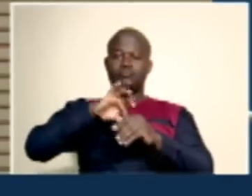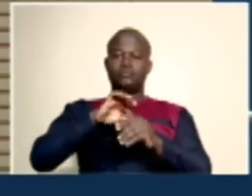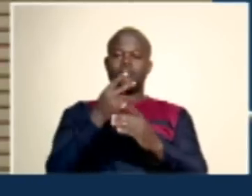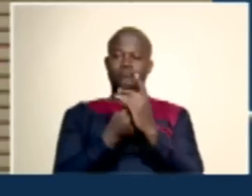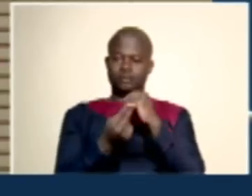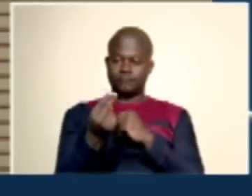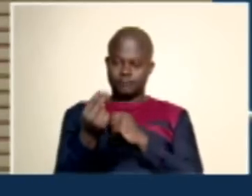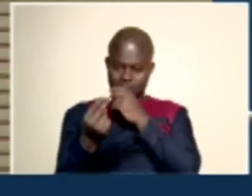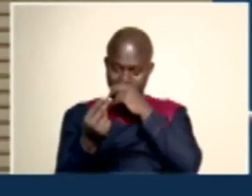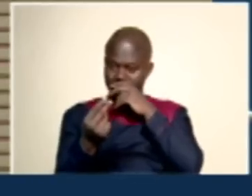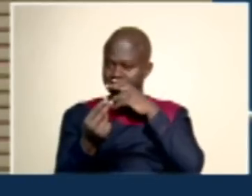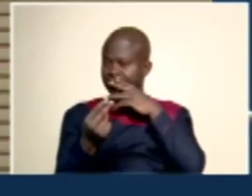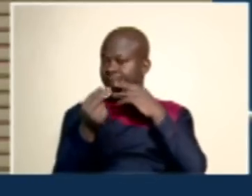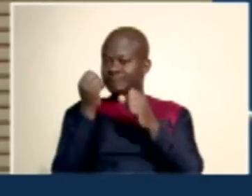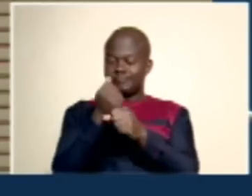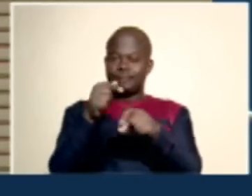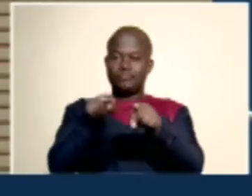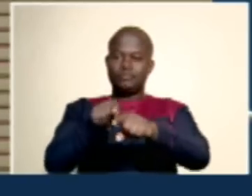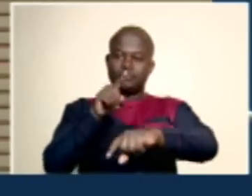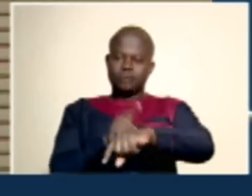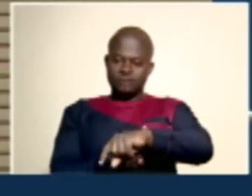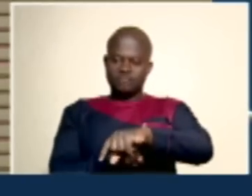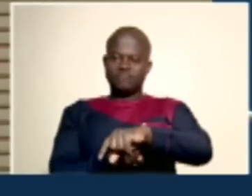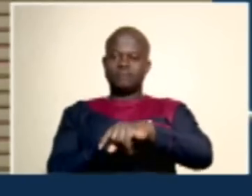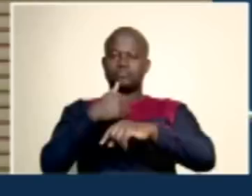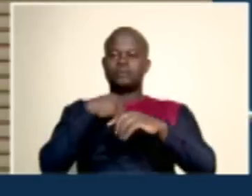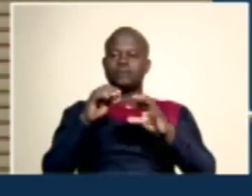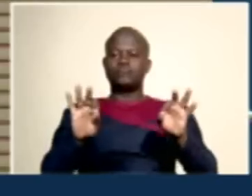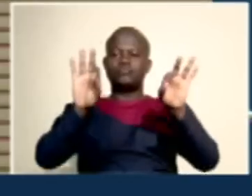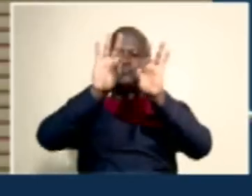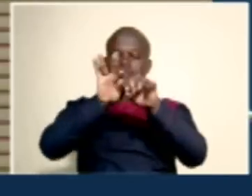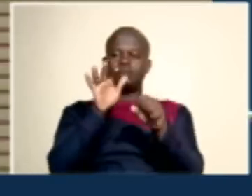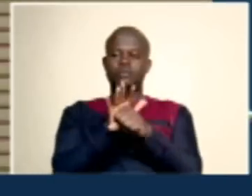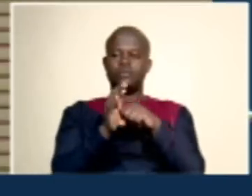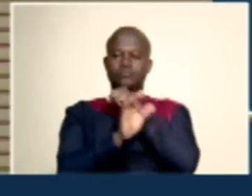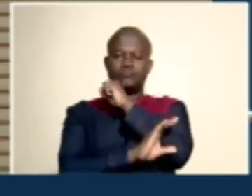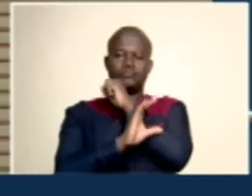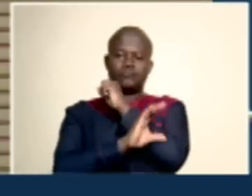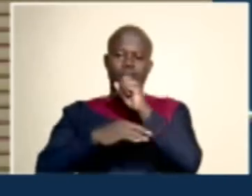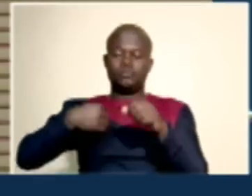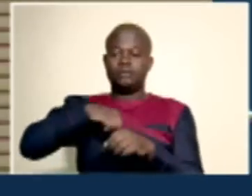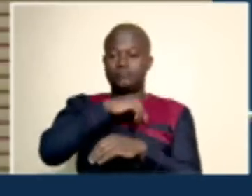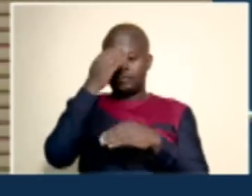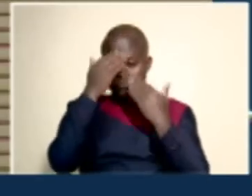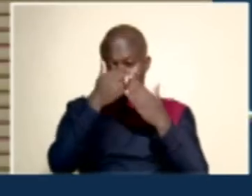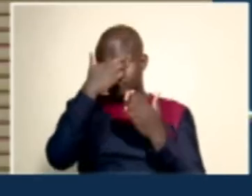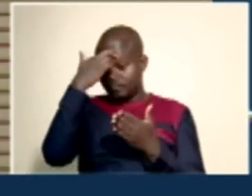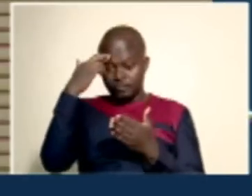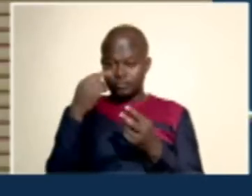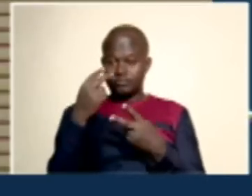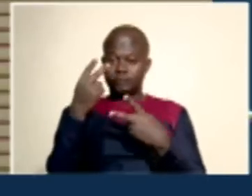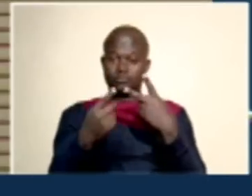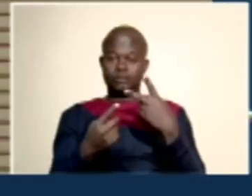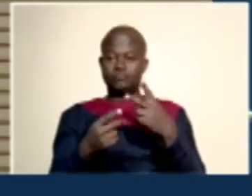yombi agakorerwa rimwe bifite akamaro kanini ku gihugu cyacu kubera impamvu ebyiri